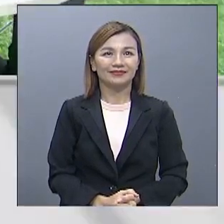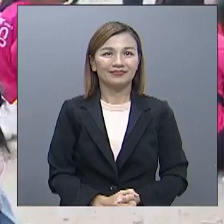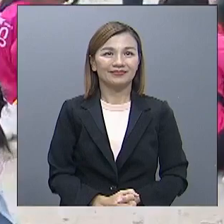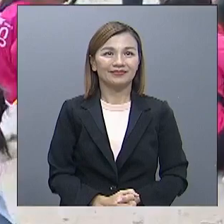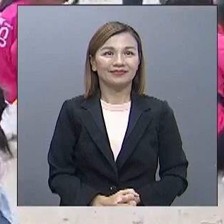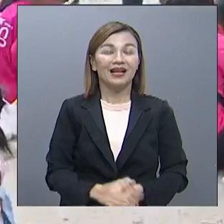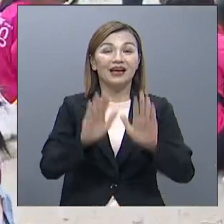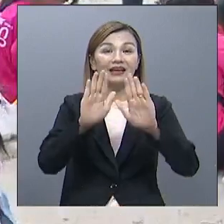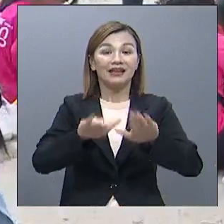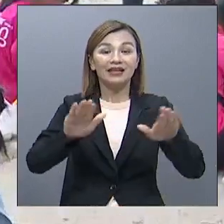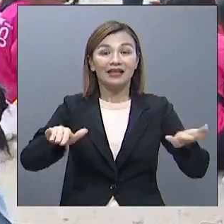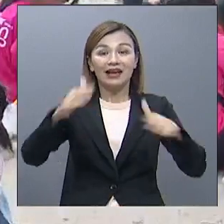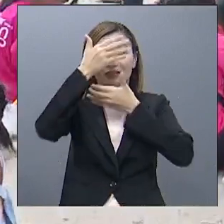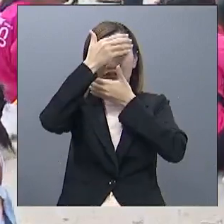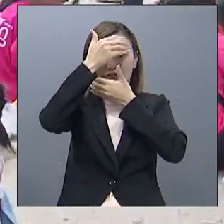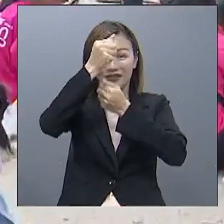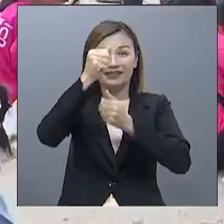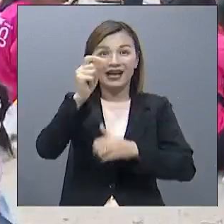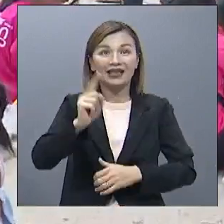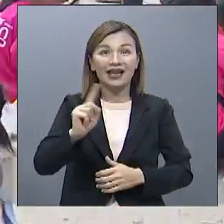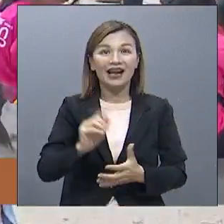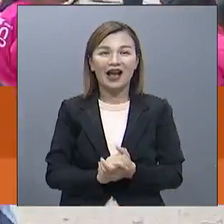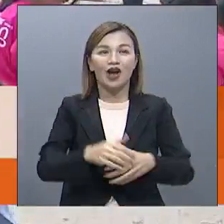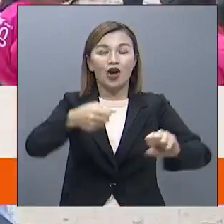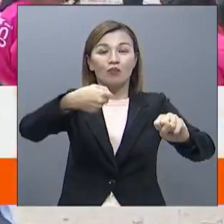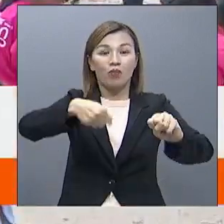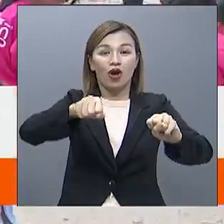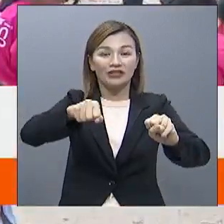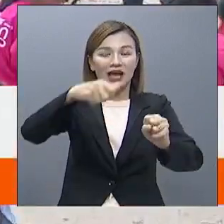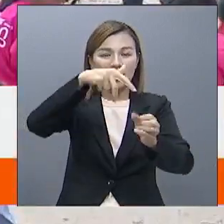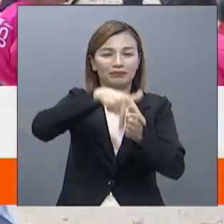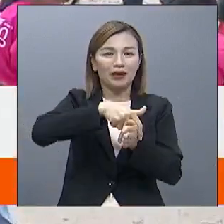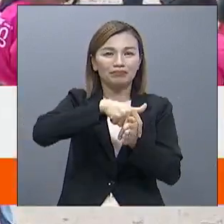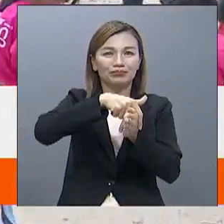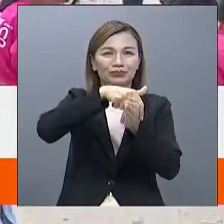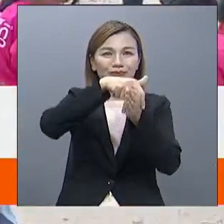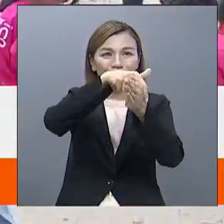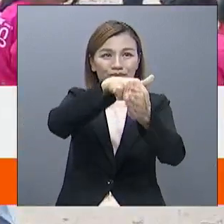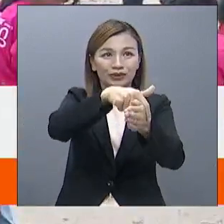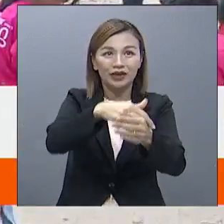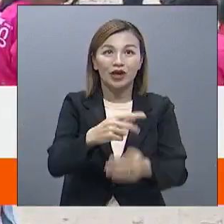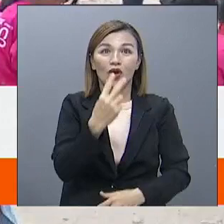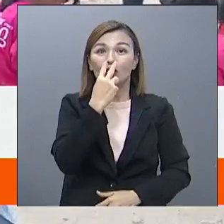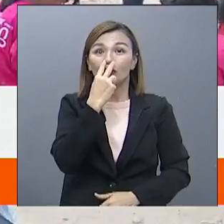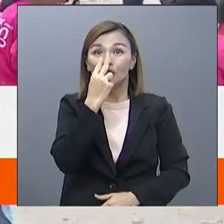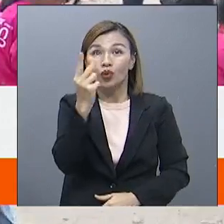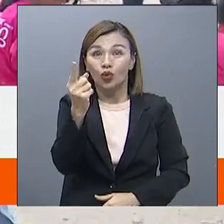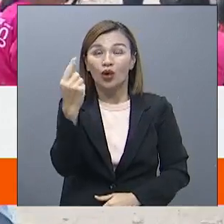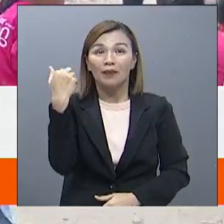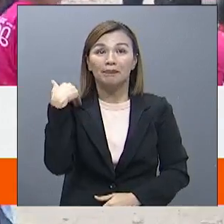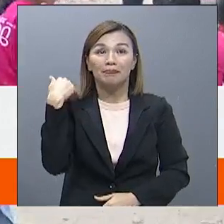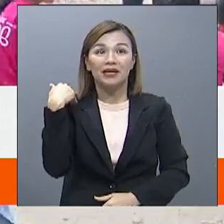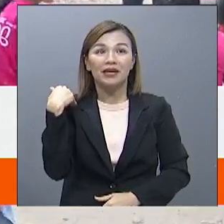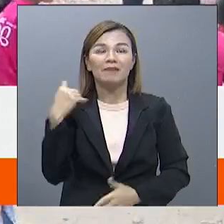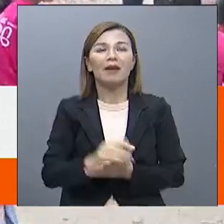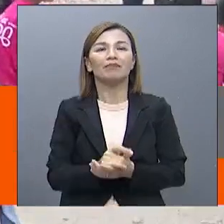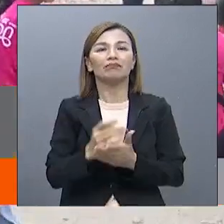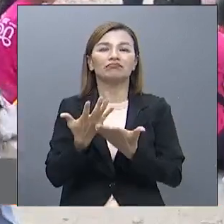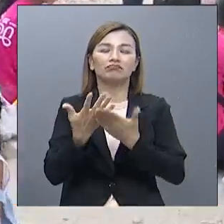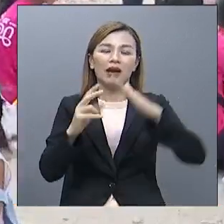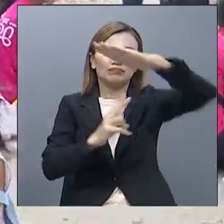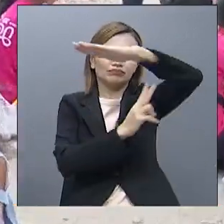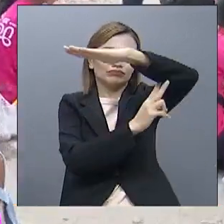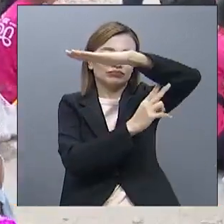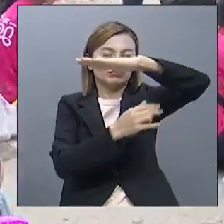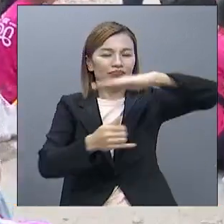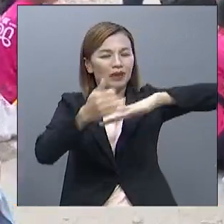สนใจก็ดูเหมือนจะเป็นการซ้อนท้ายมอเตอร์ไซค์บิ๊กไบค์ค่ะรวมทั้งการโรยตัวจากที่สูงในสถานการณ์ฉุกเฉินค่ะซึ่งนอกจากความตื่น